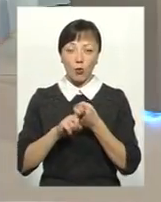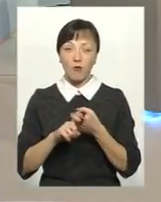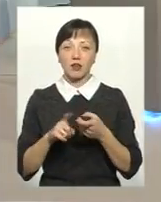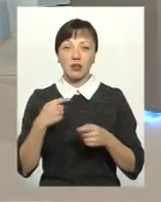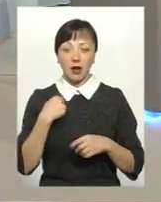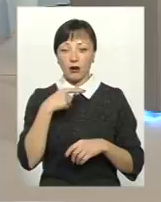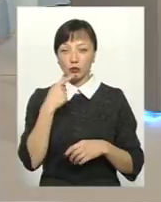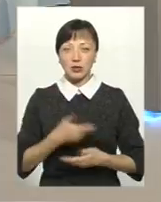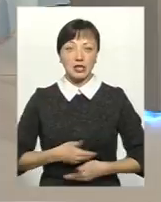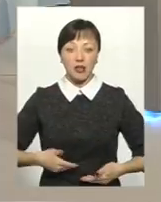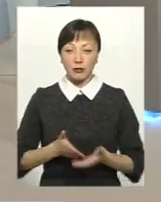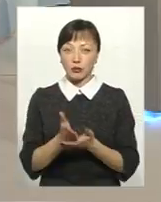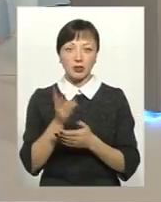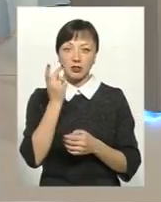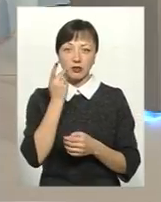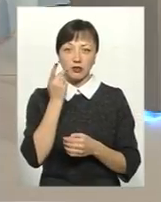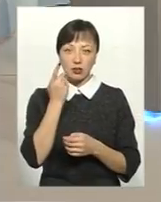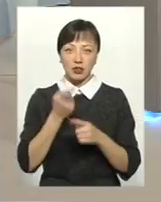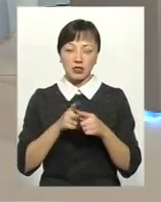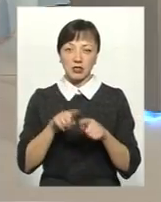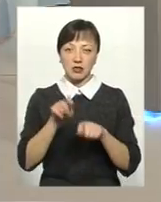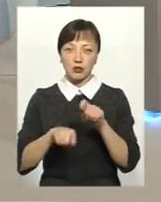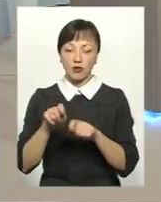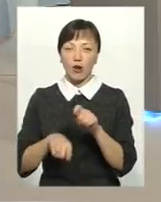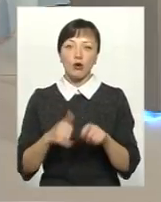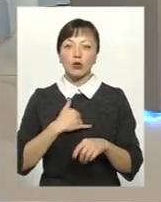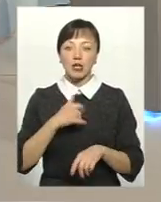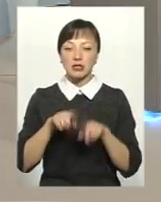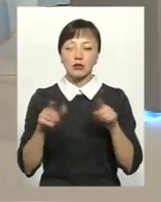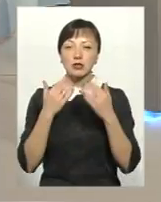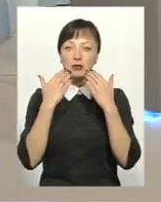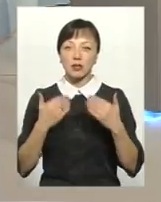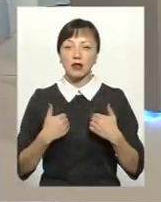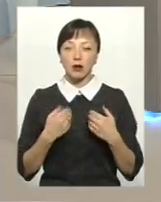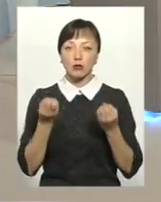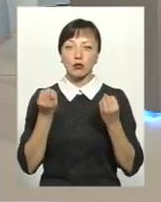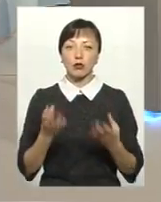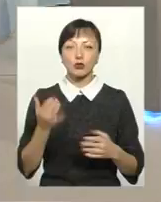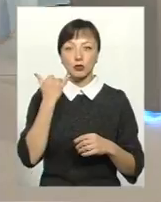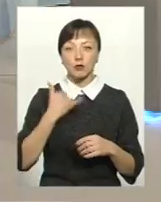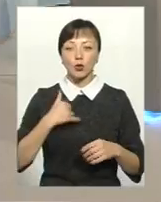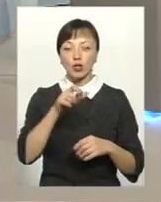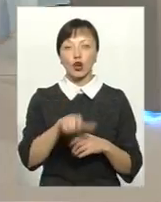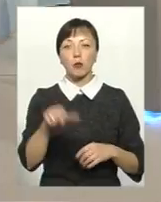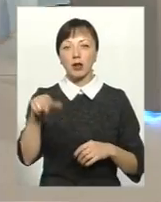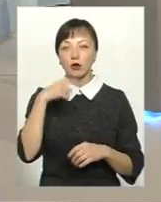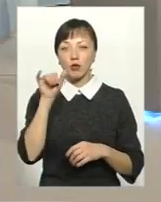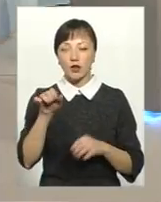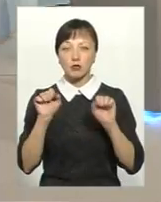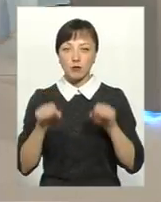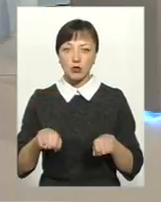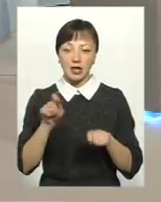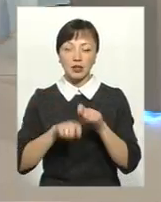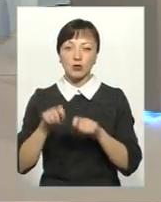що я кажу, що статевим шляхом не завжди проходить тестування. До нас іноді звертаються, просто дзвонять громадяни і кажуть, у вас можна